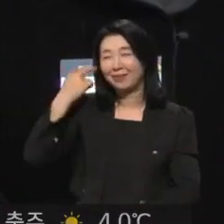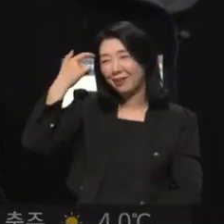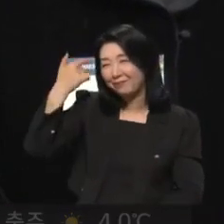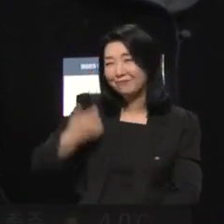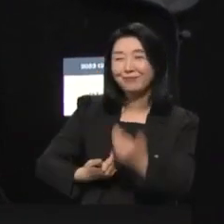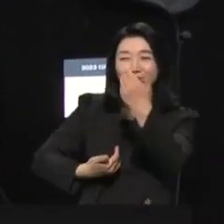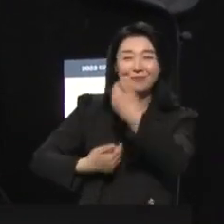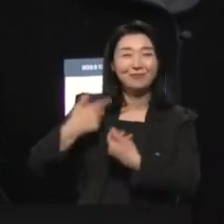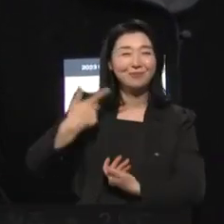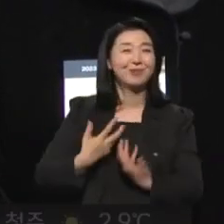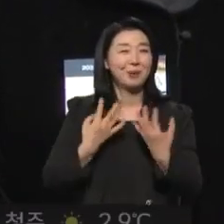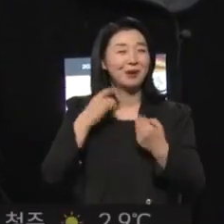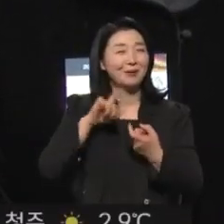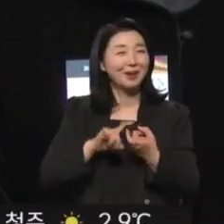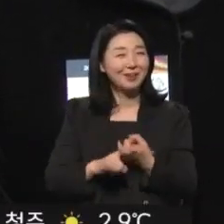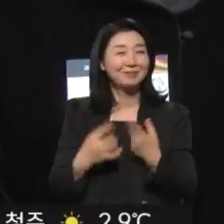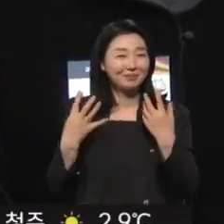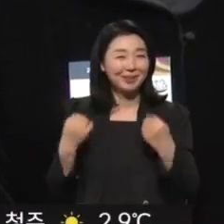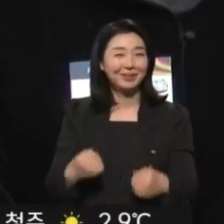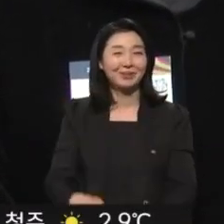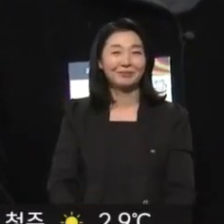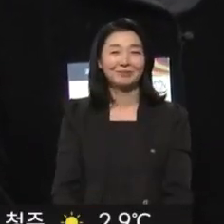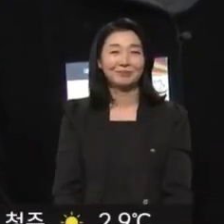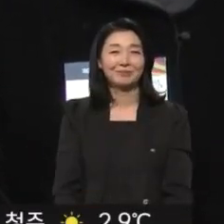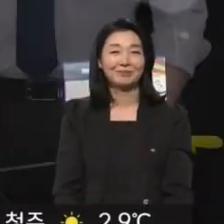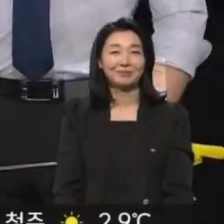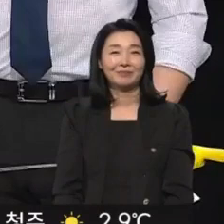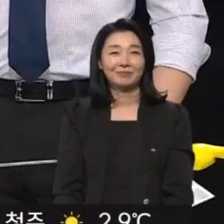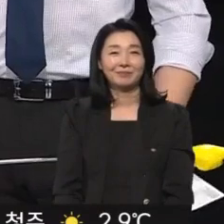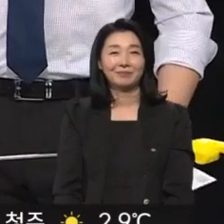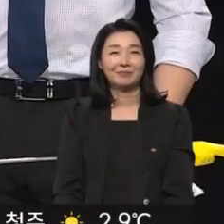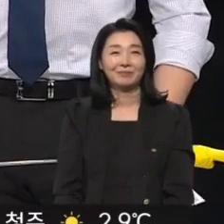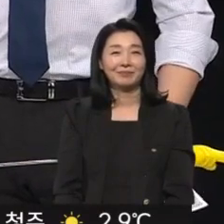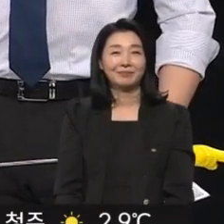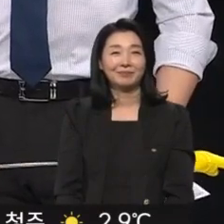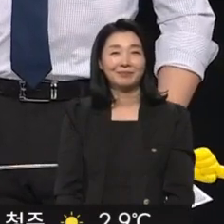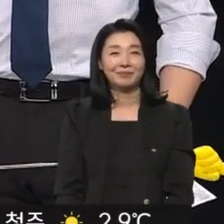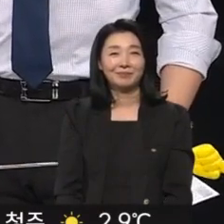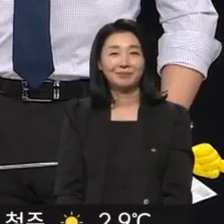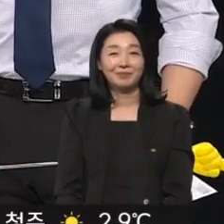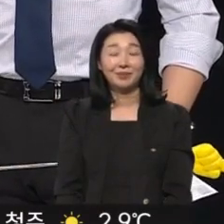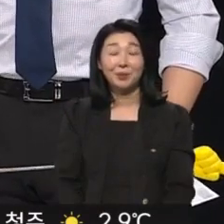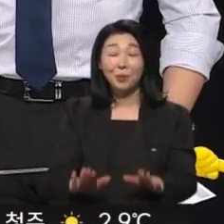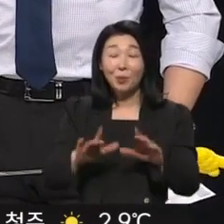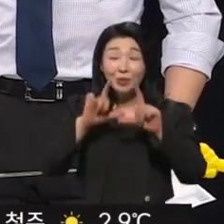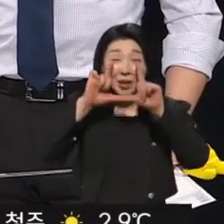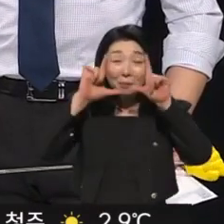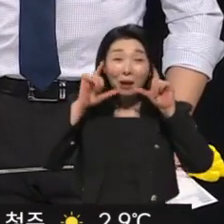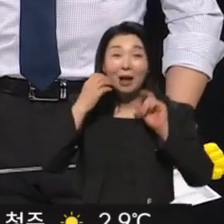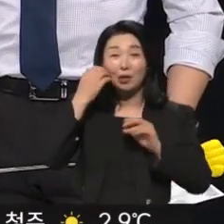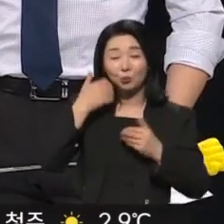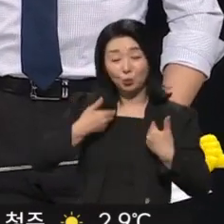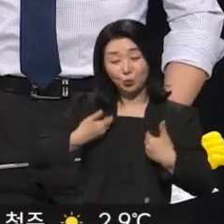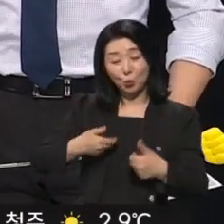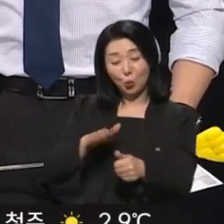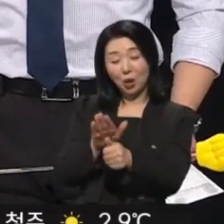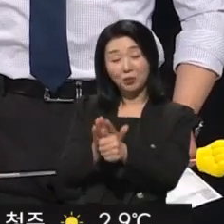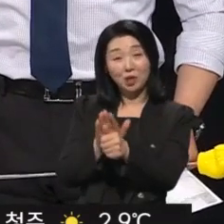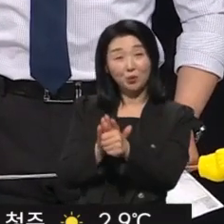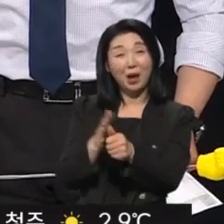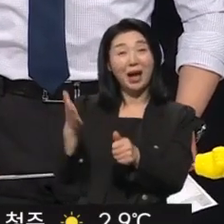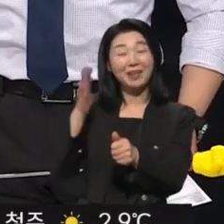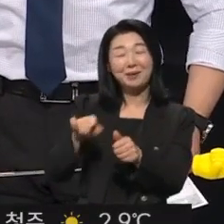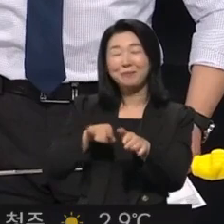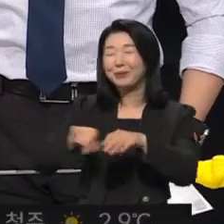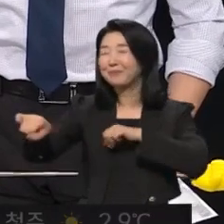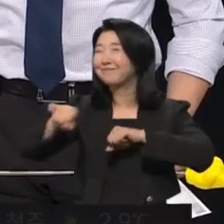여쭤보시고 관심을 가지고 계십니다. 네, 주민이 선정한 오늘의 인물, 이 조용한 내조에서 전방위